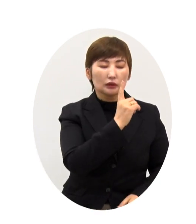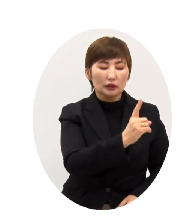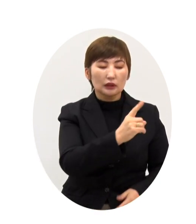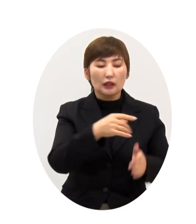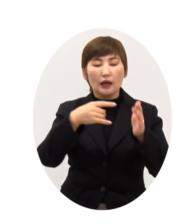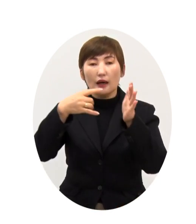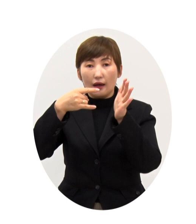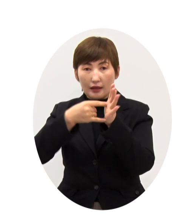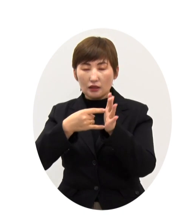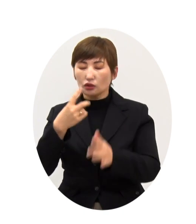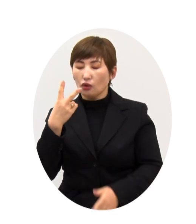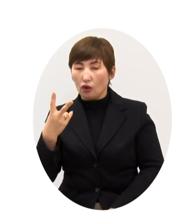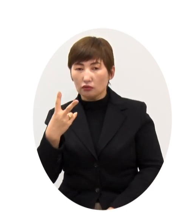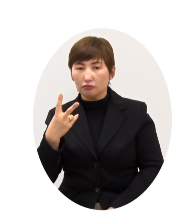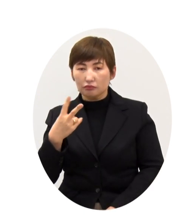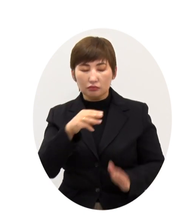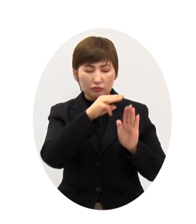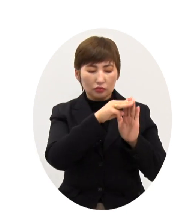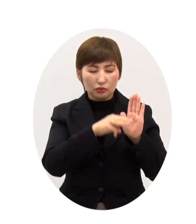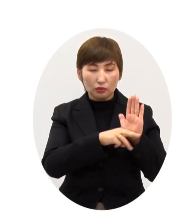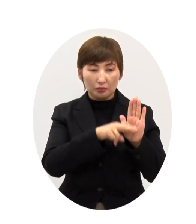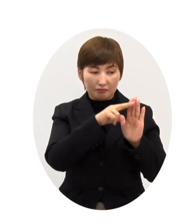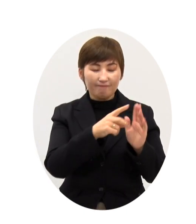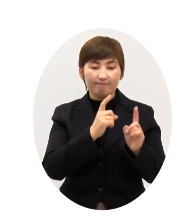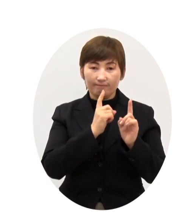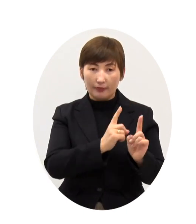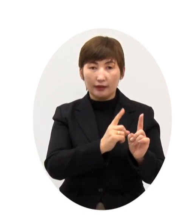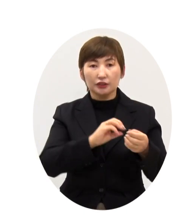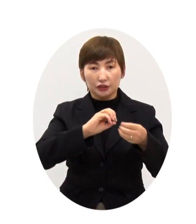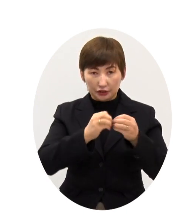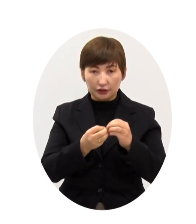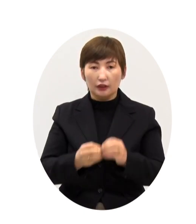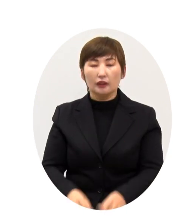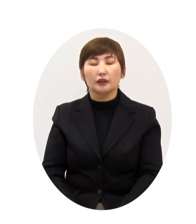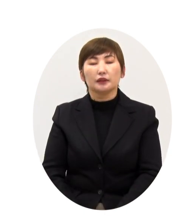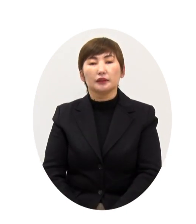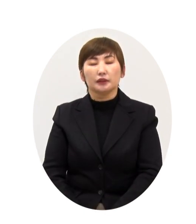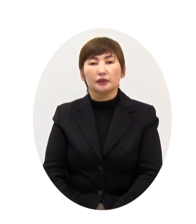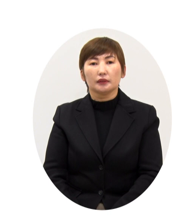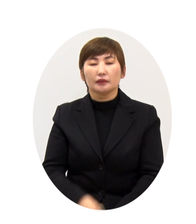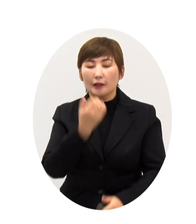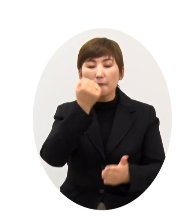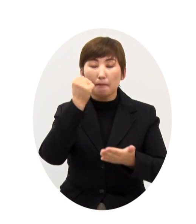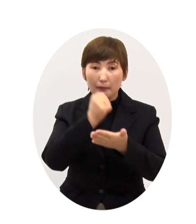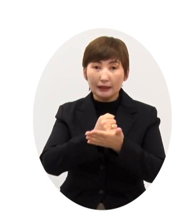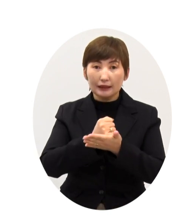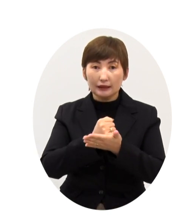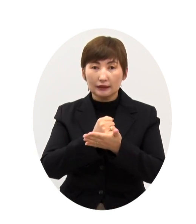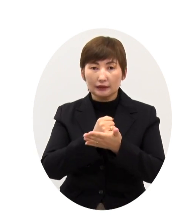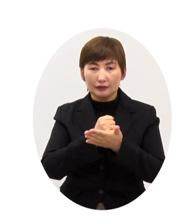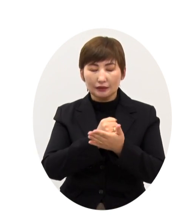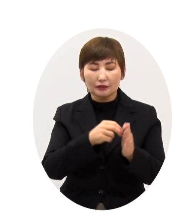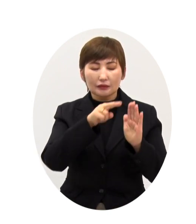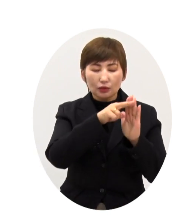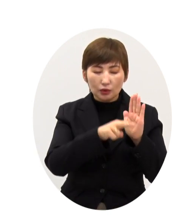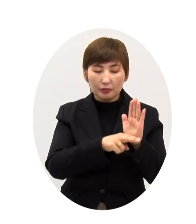харьцах хоёрын харьцааг чанд баримтлах гэсэн байдаг юм байна. За 5:2 төрийн далбааг батлагдсан